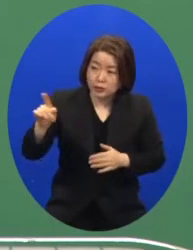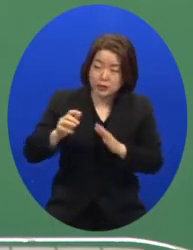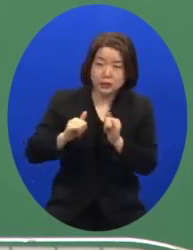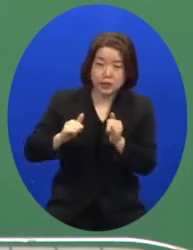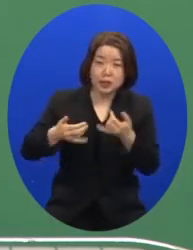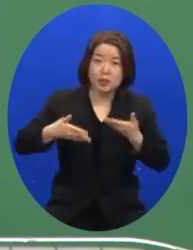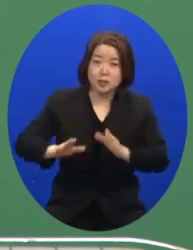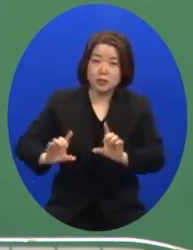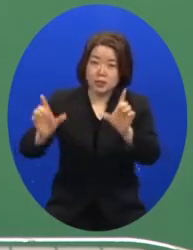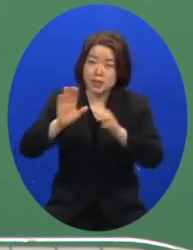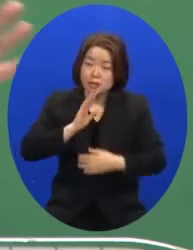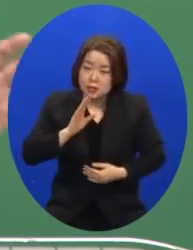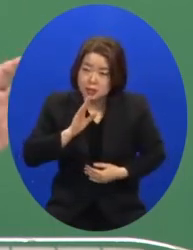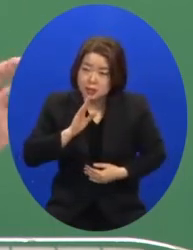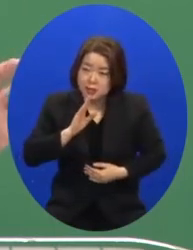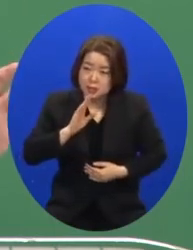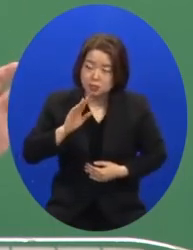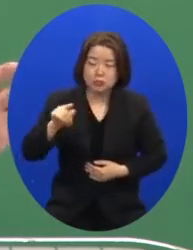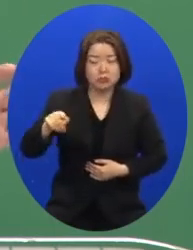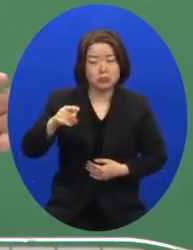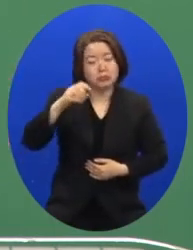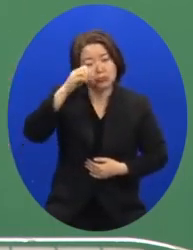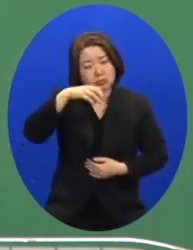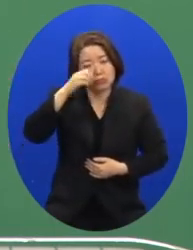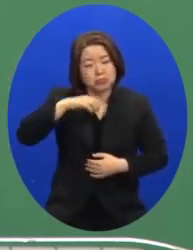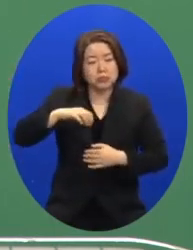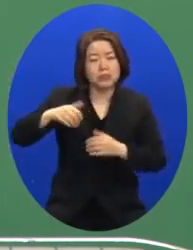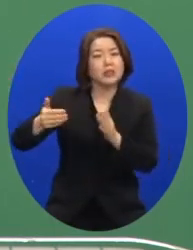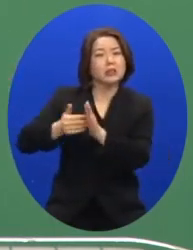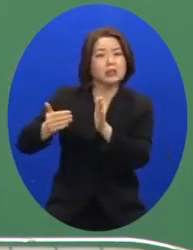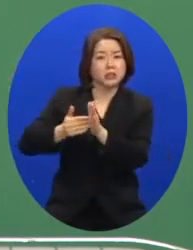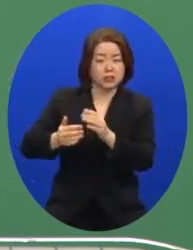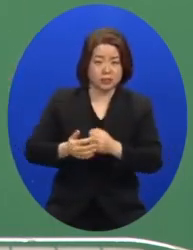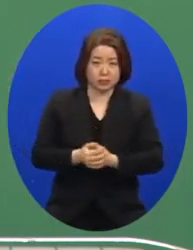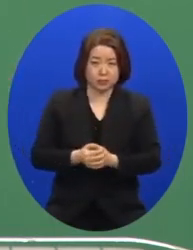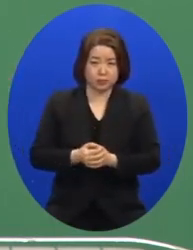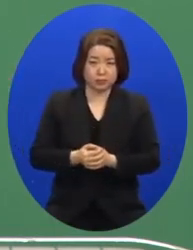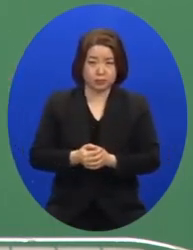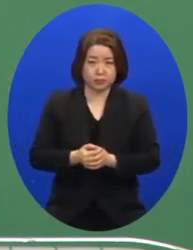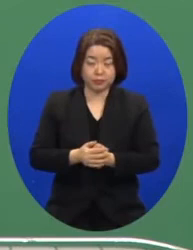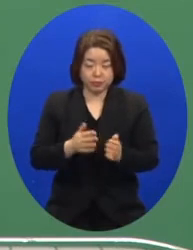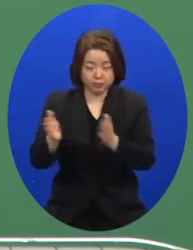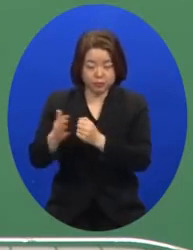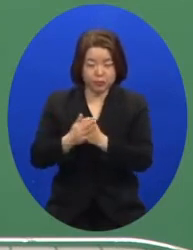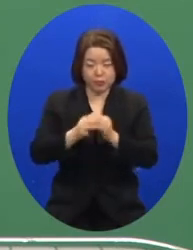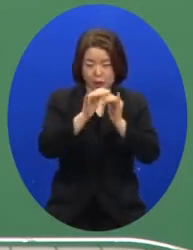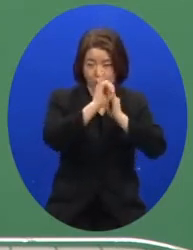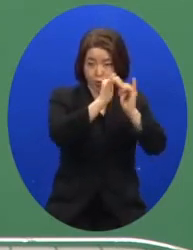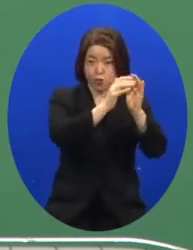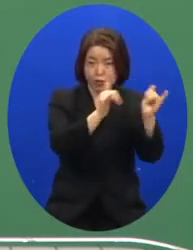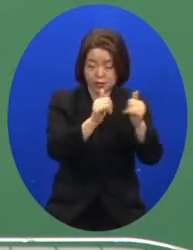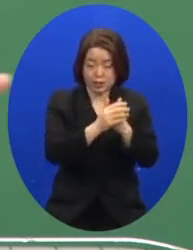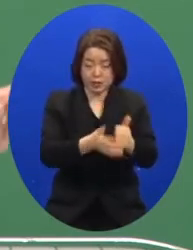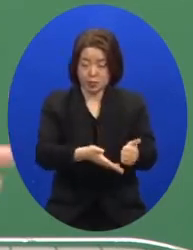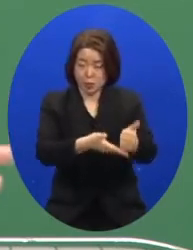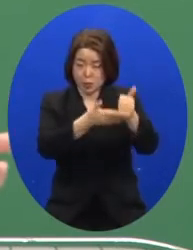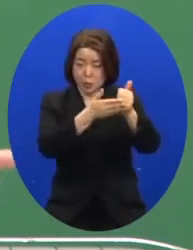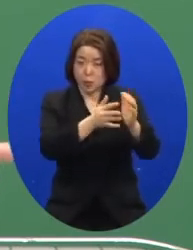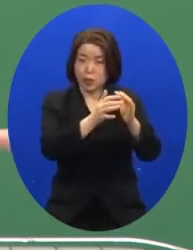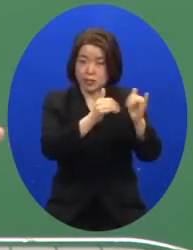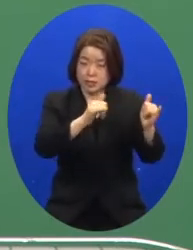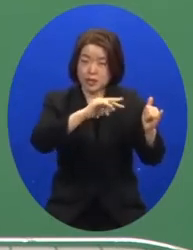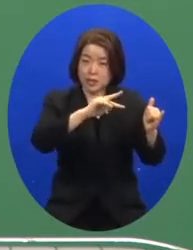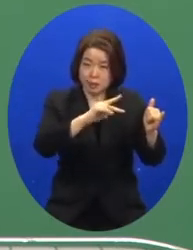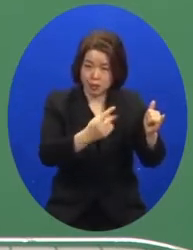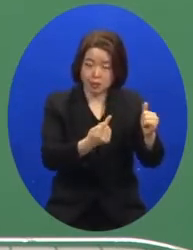g 그렇게 끝나게 됩니다 아주 훌륭한 사람 존경하는 사람이라도 나와 함께